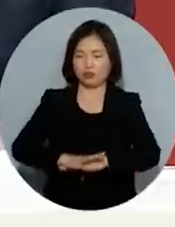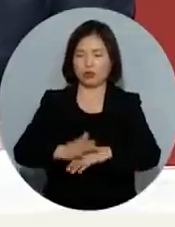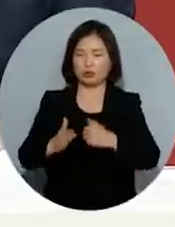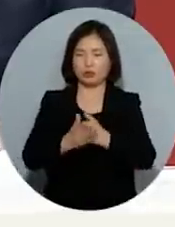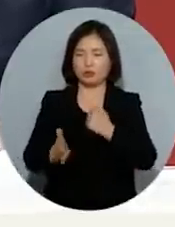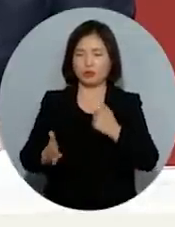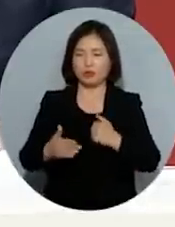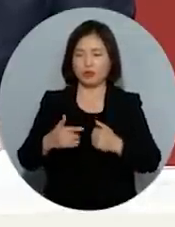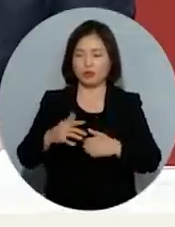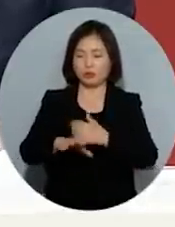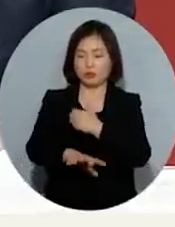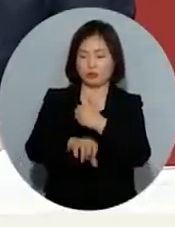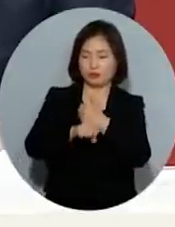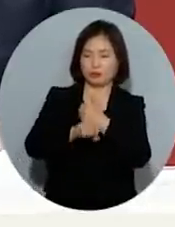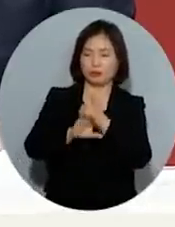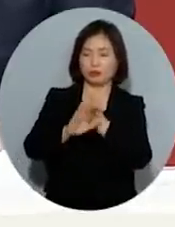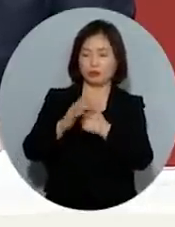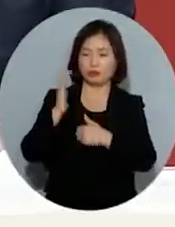저는 집권을 하게 되면